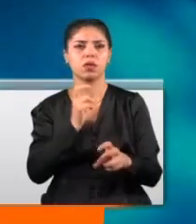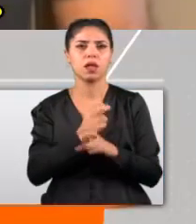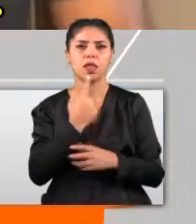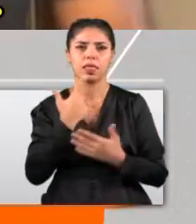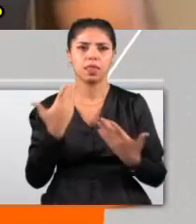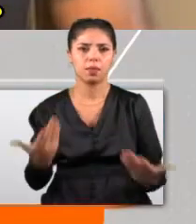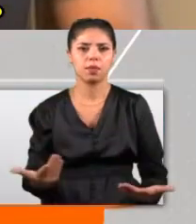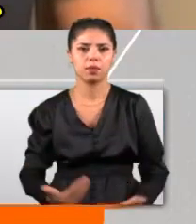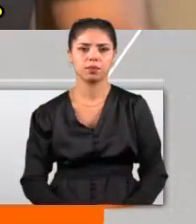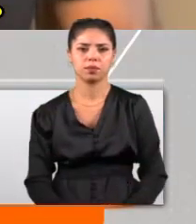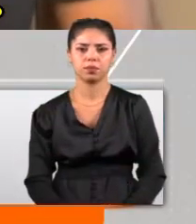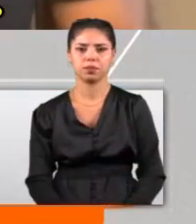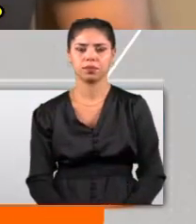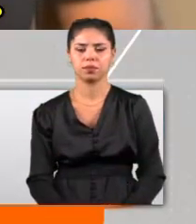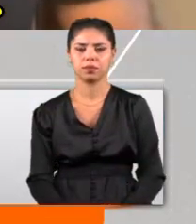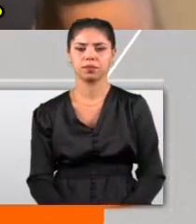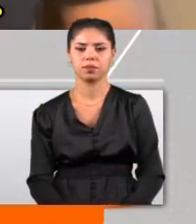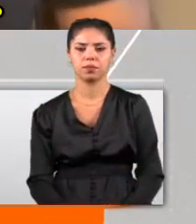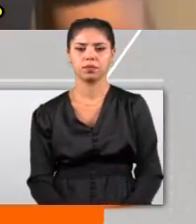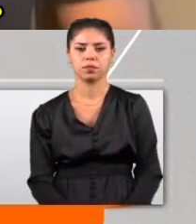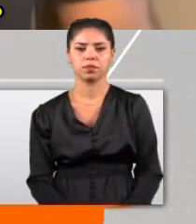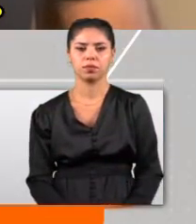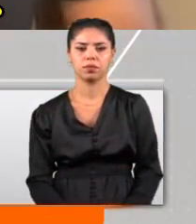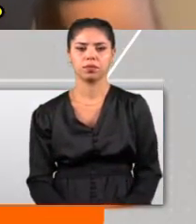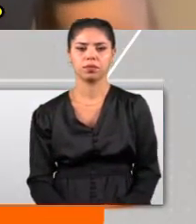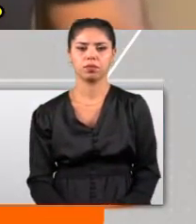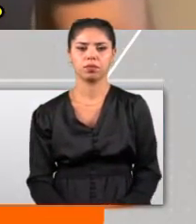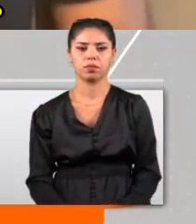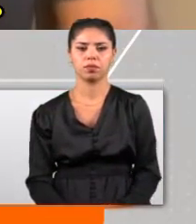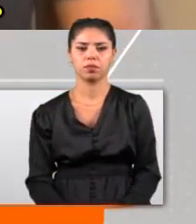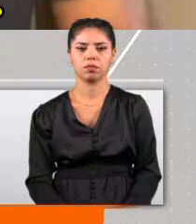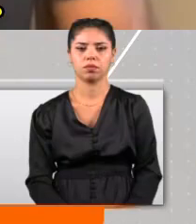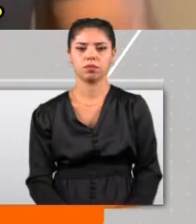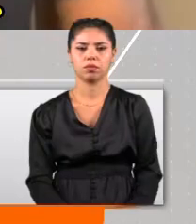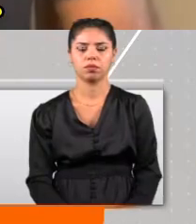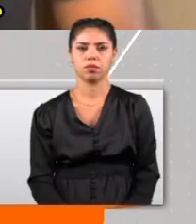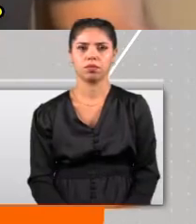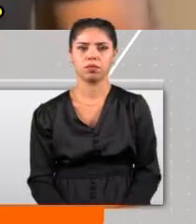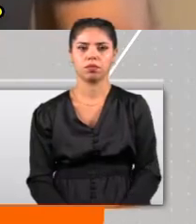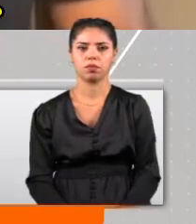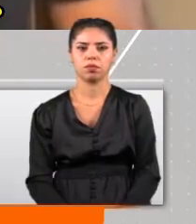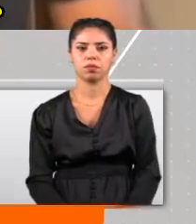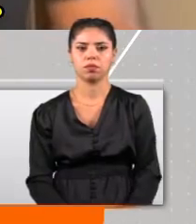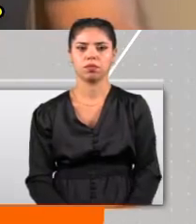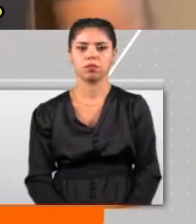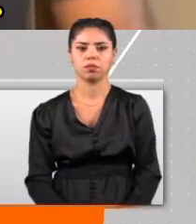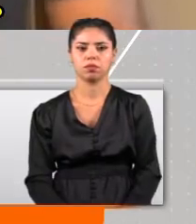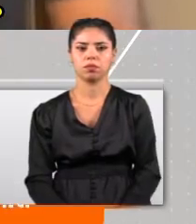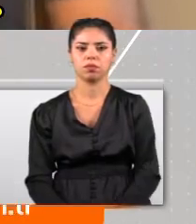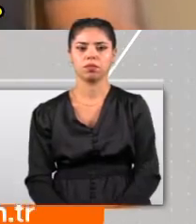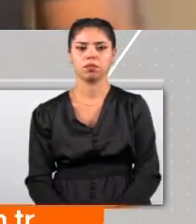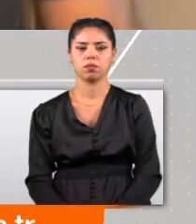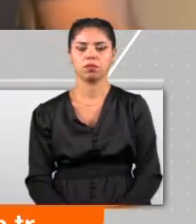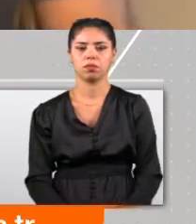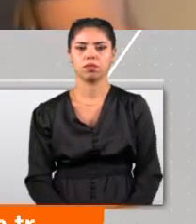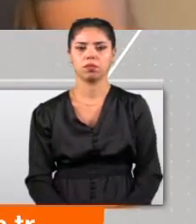çalıyor. Eğer gerçekten hastalıklı bir kafa yapısı bir sonucu kurduysa ve burada ölümle ilgili, cinsellikle